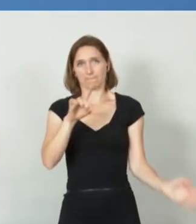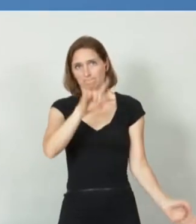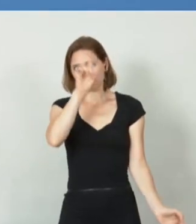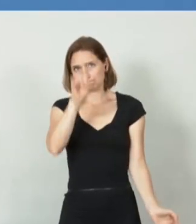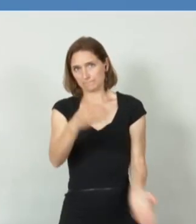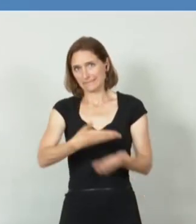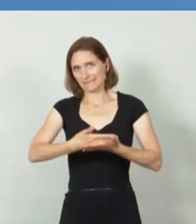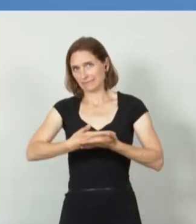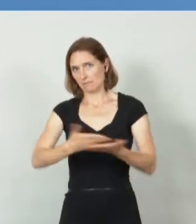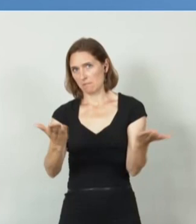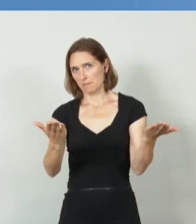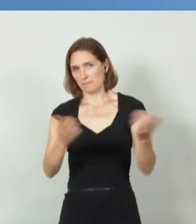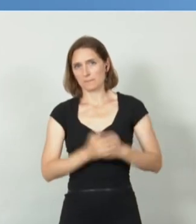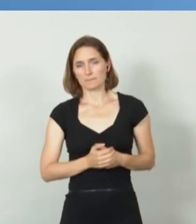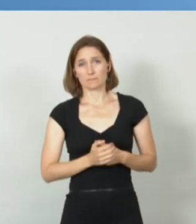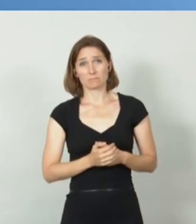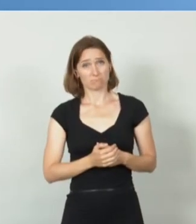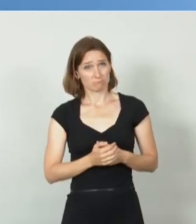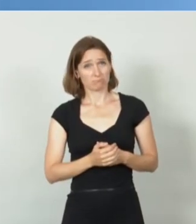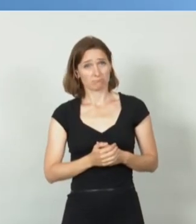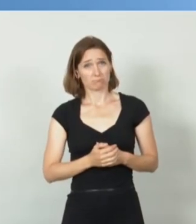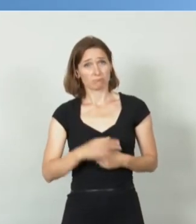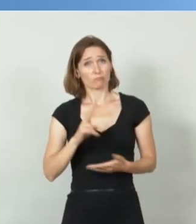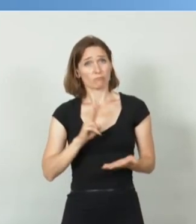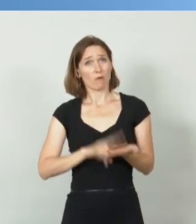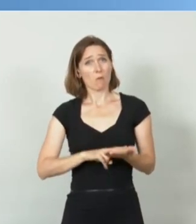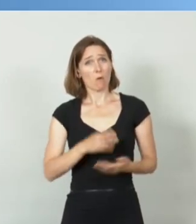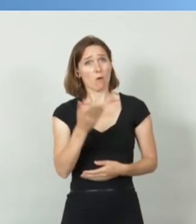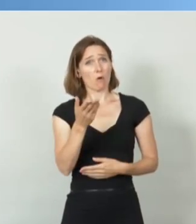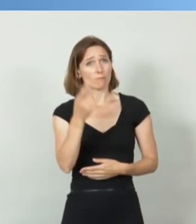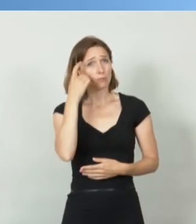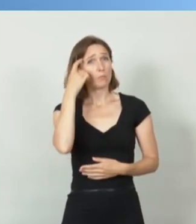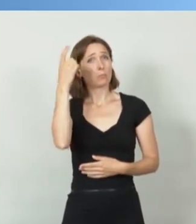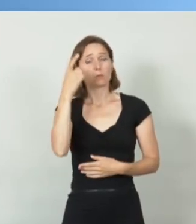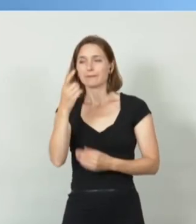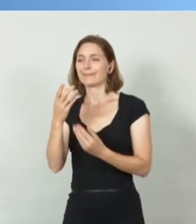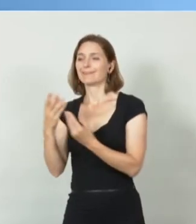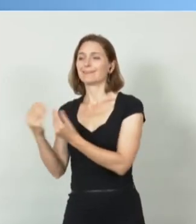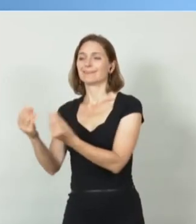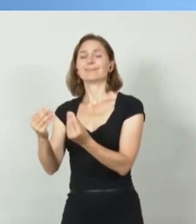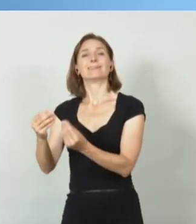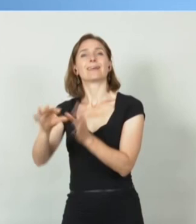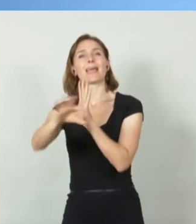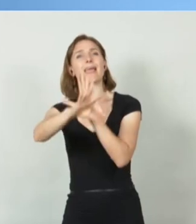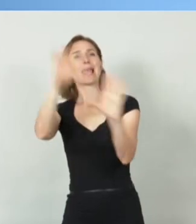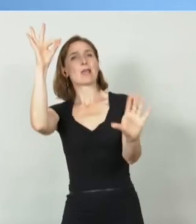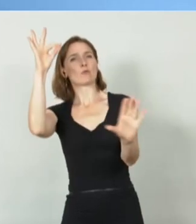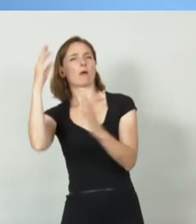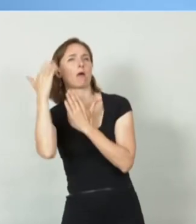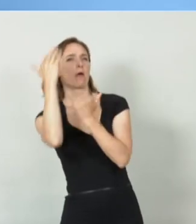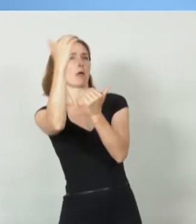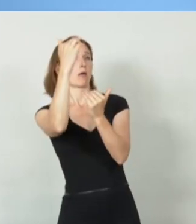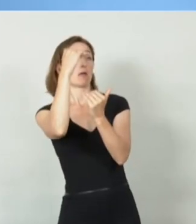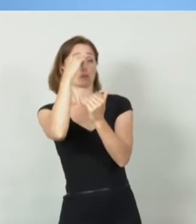question pensez-vous réellement être à la hauteur des attentes de vos élus enfin de vos électeurs